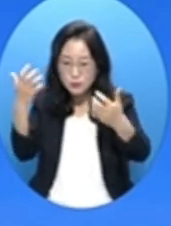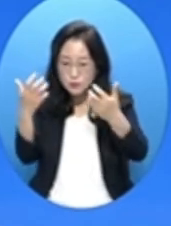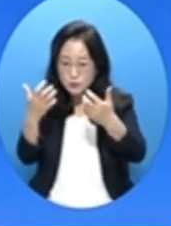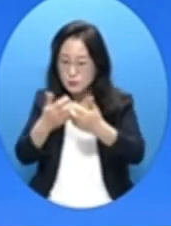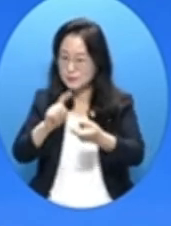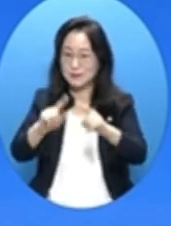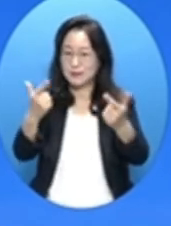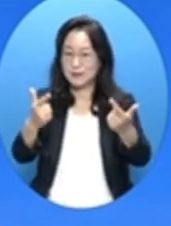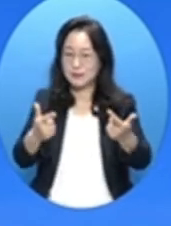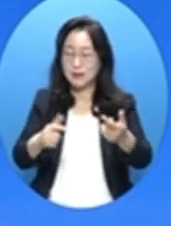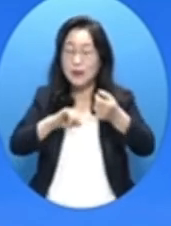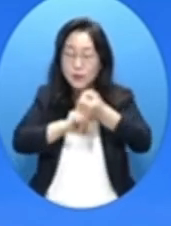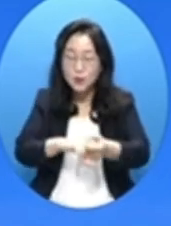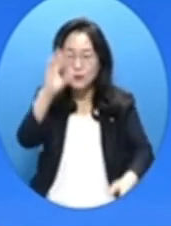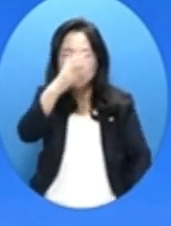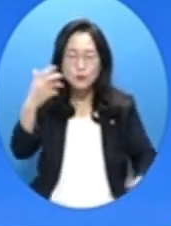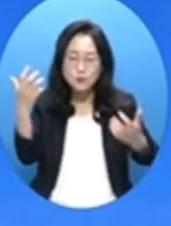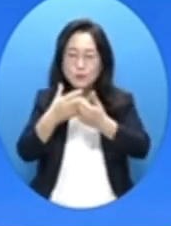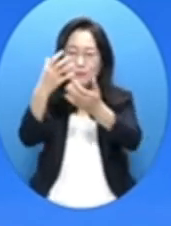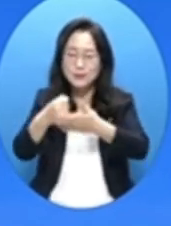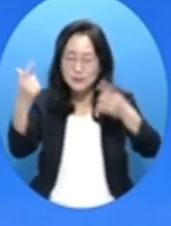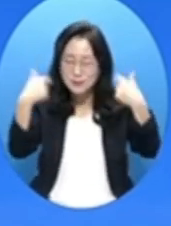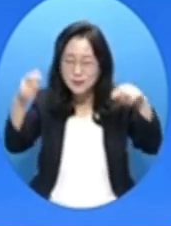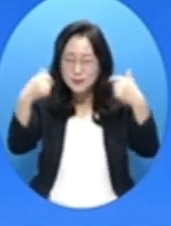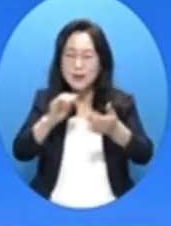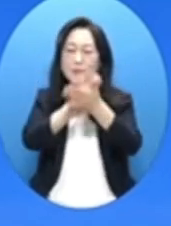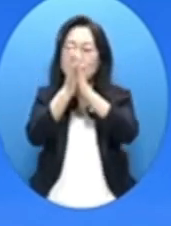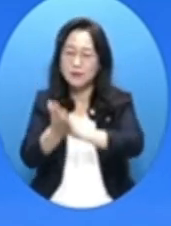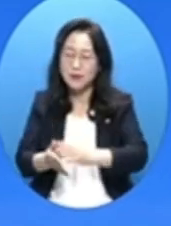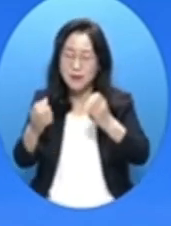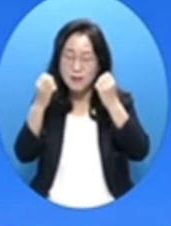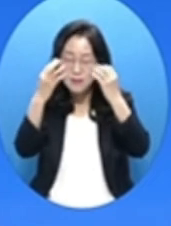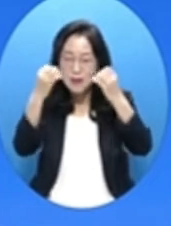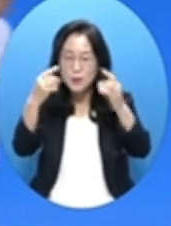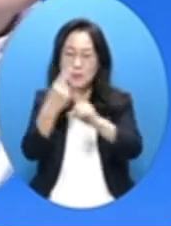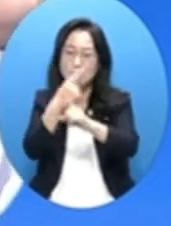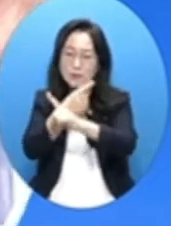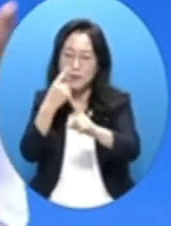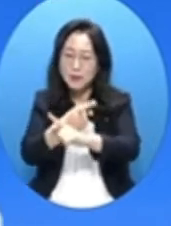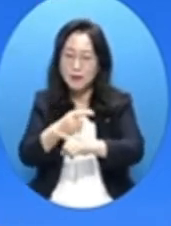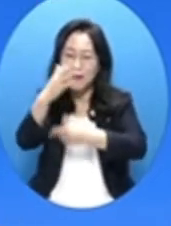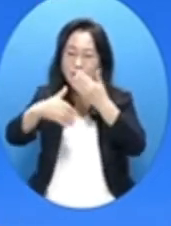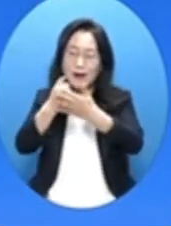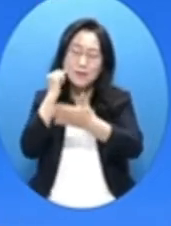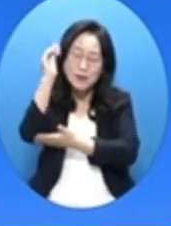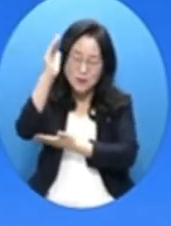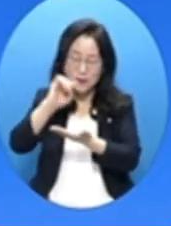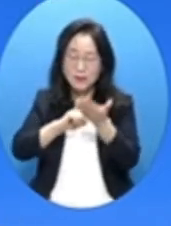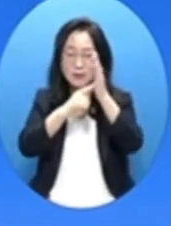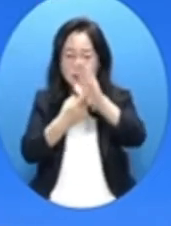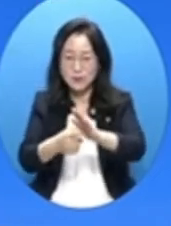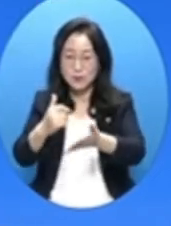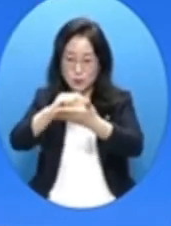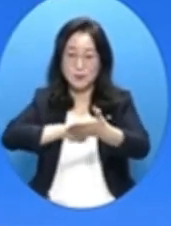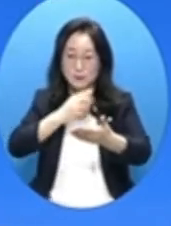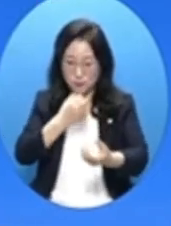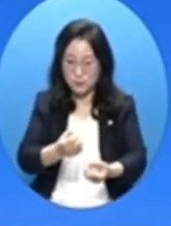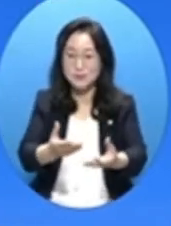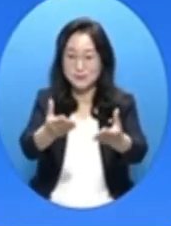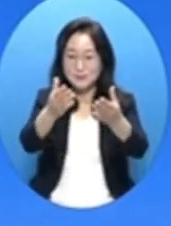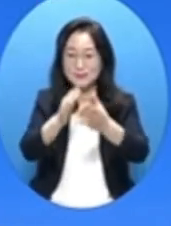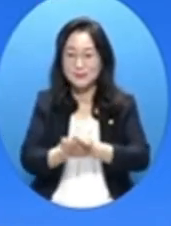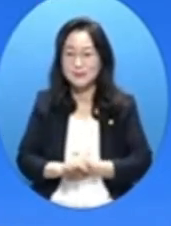반드시 성령으로 충만을 받아서 날마다 변화되고 날마다 새로워져서 하나님의 영광을 온천에 나타내는 여러분들에게를 주님의 이름으로 축원합니다.